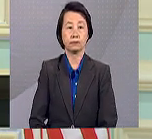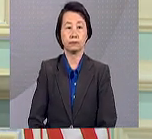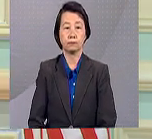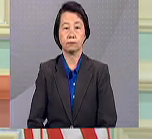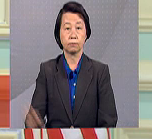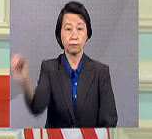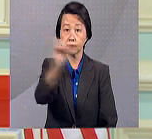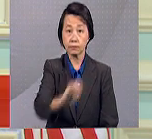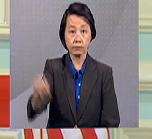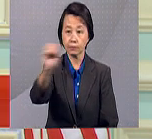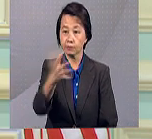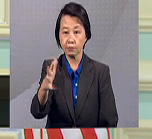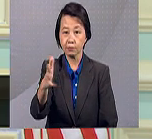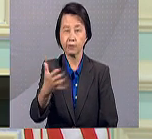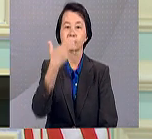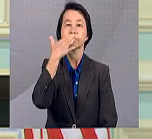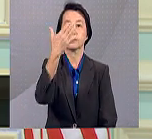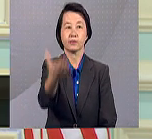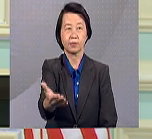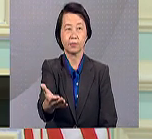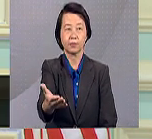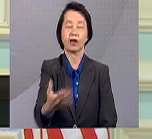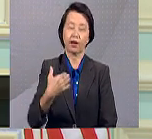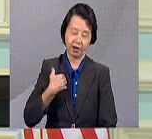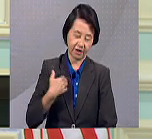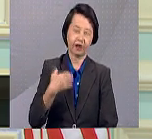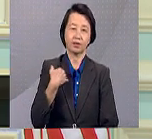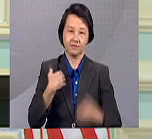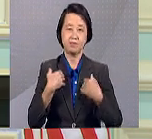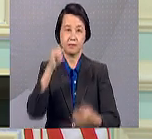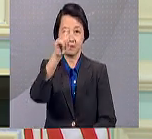Tak ada soalan ya? Terima kasih. Ada.